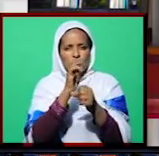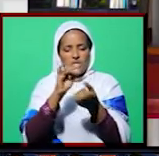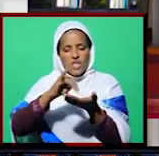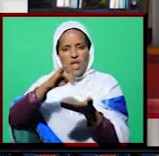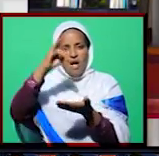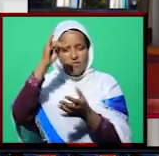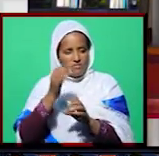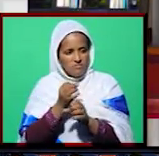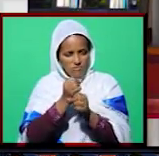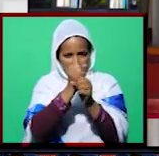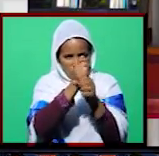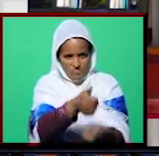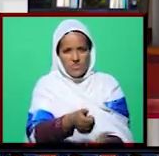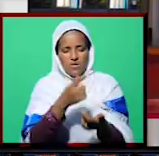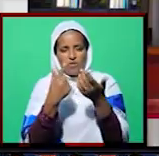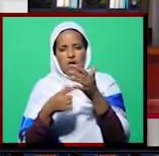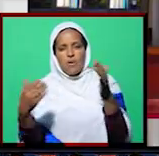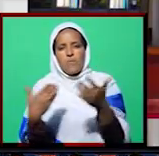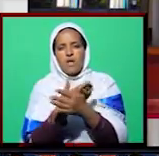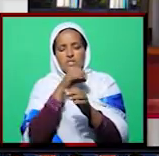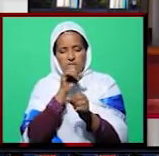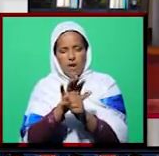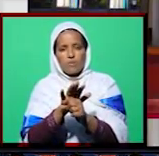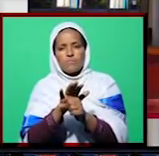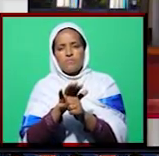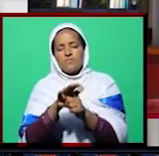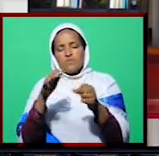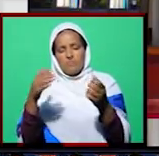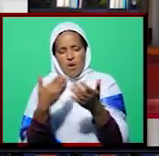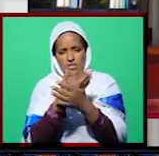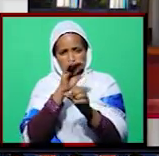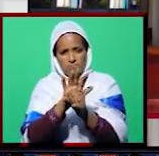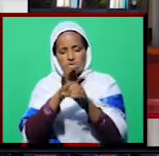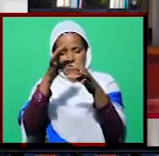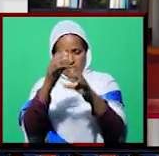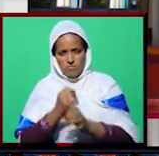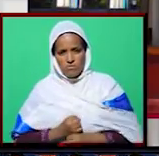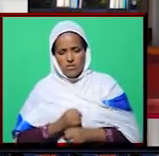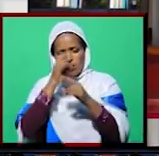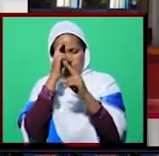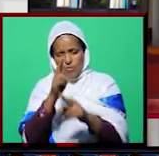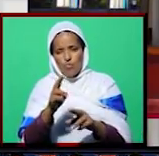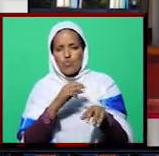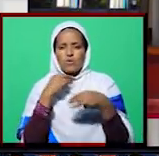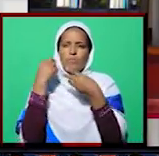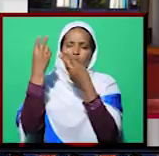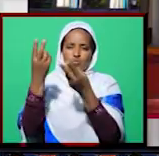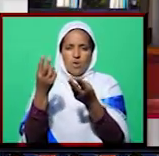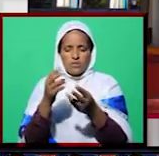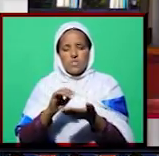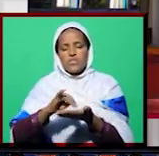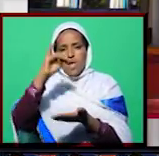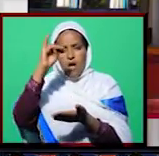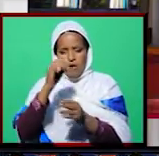መንሻ ዕጣን ነው እና በሐዲስ ኪዳንም ተቀባይነት ያለው ተወዳጅ የሆነ በእግዚአብሔር ዘንድ ክቡር የሆነ መስዋዕት